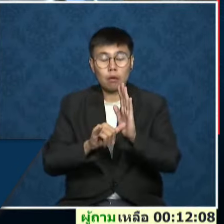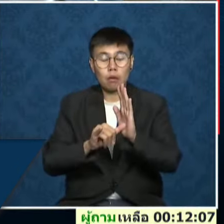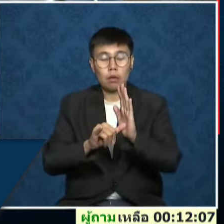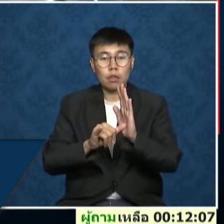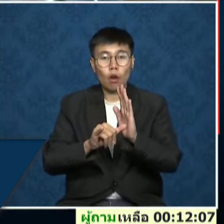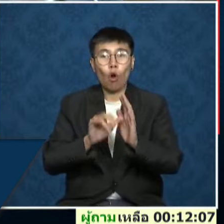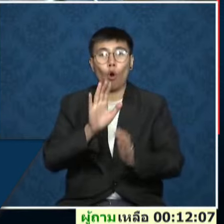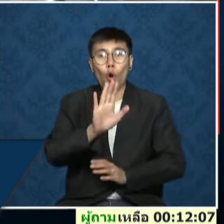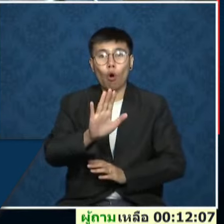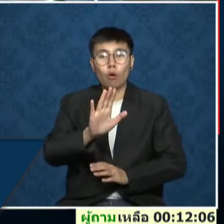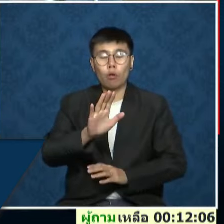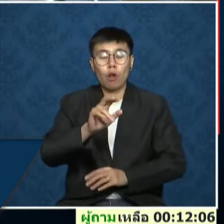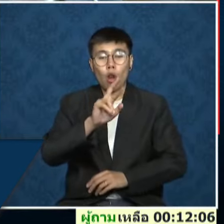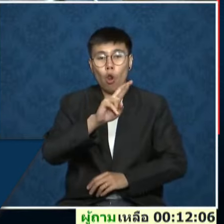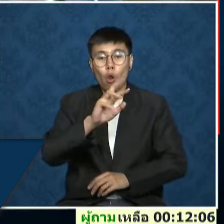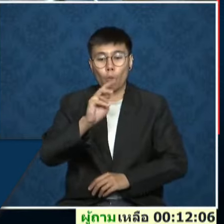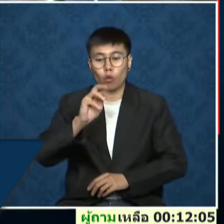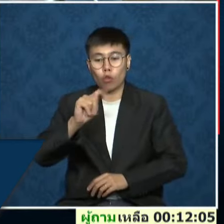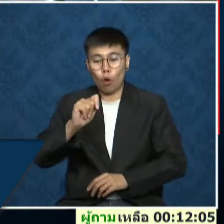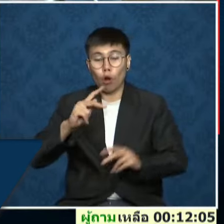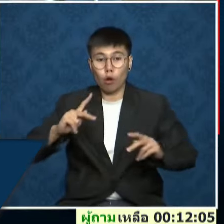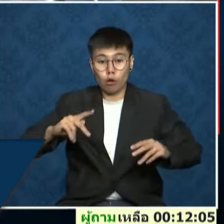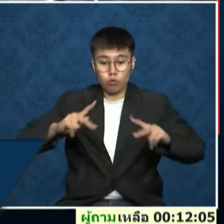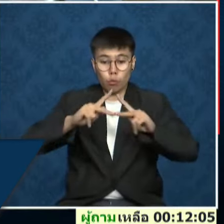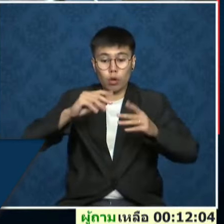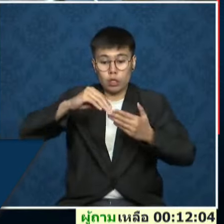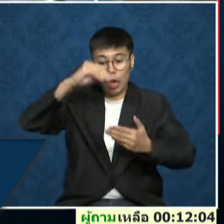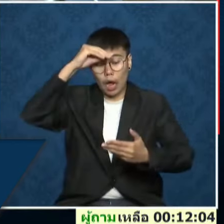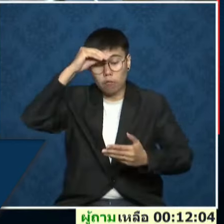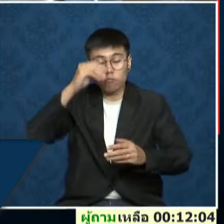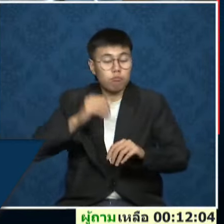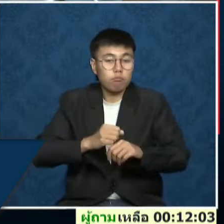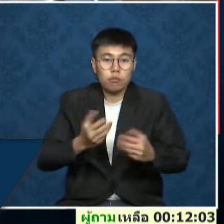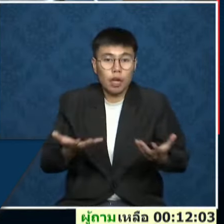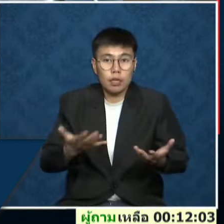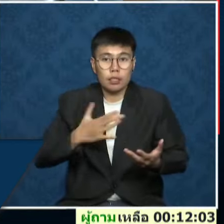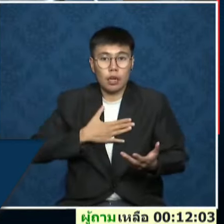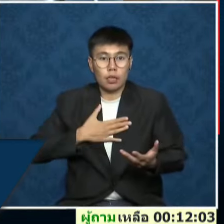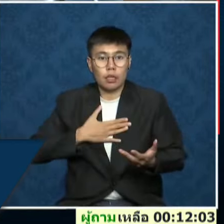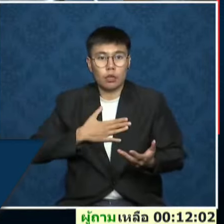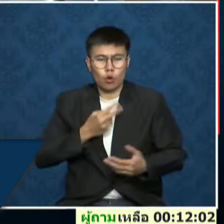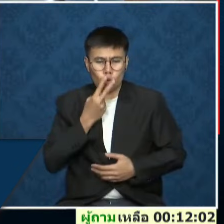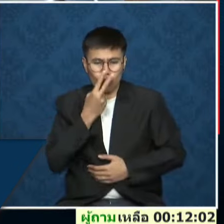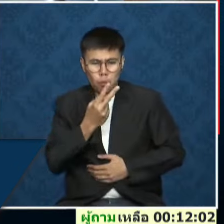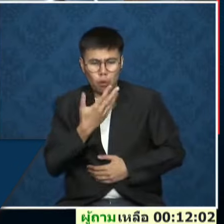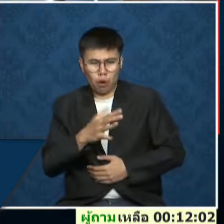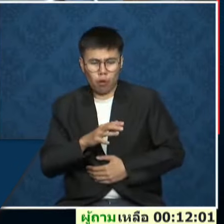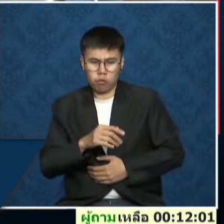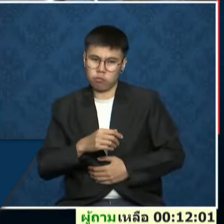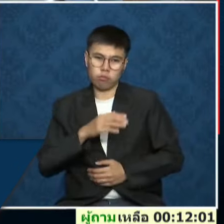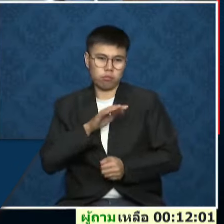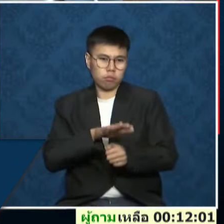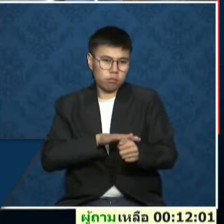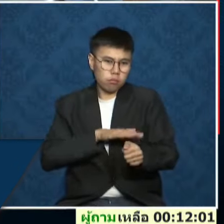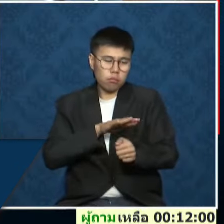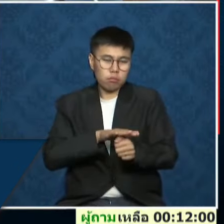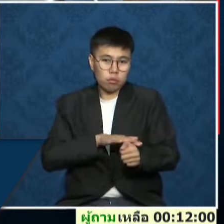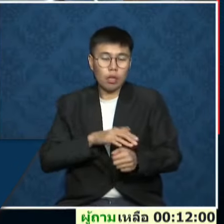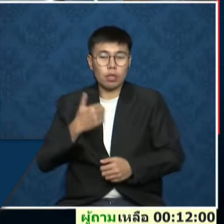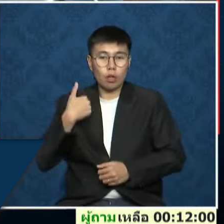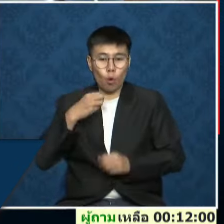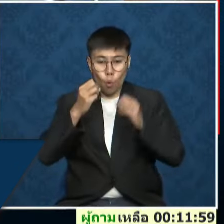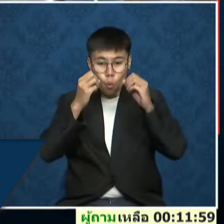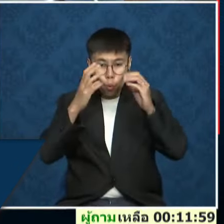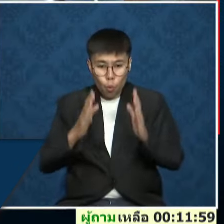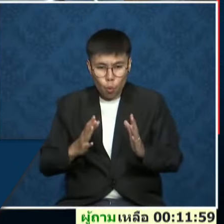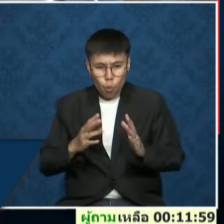านด้วยความเคารพนะคะท่านดิฉันยิ่งสลดมากขึ้นและคนเป็นครูทั่วประเทศก็ค